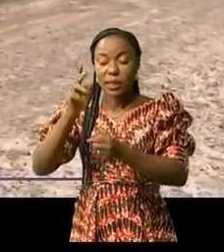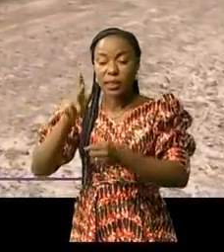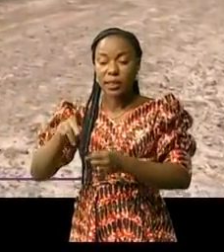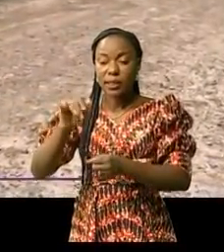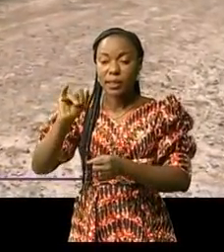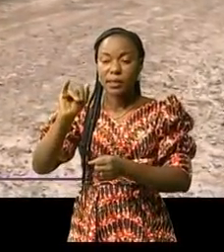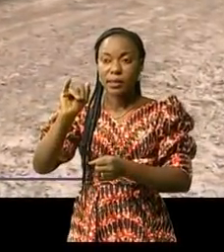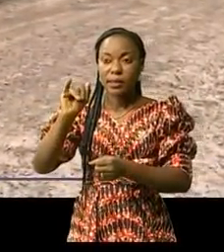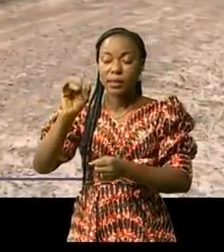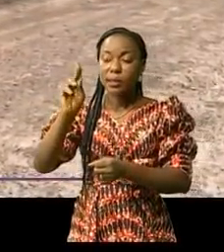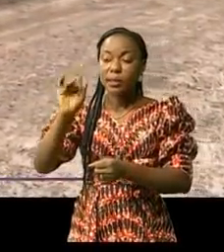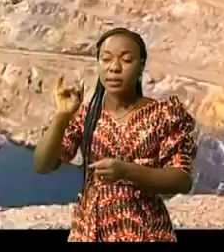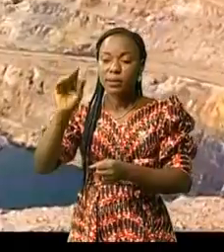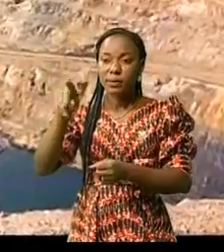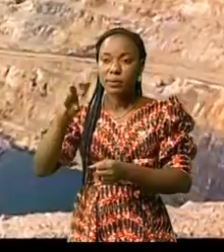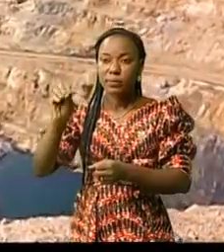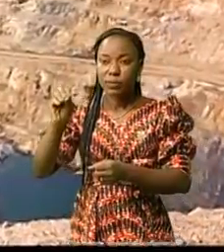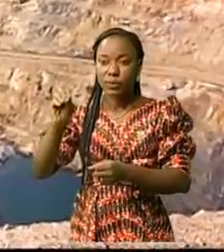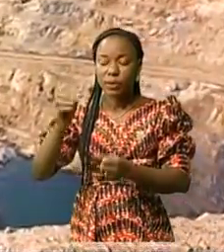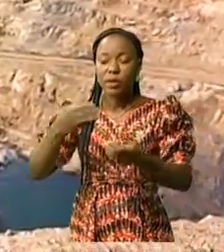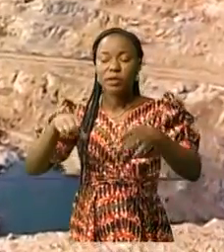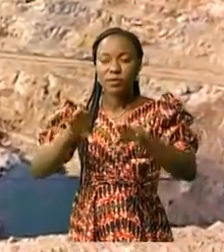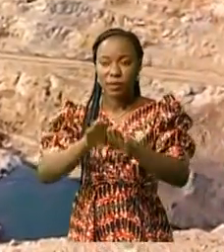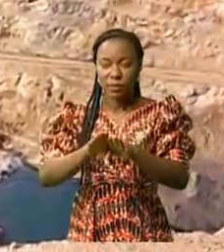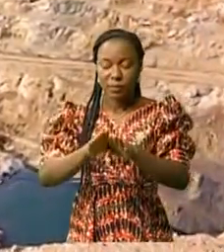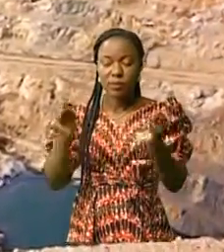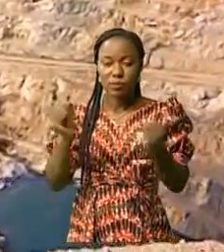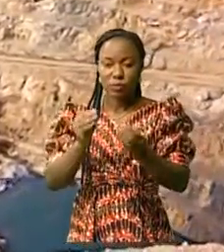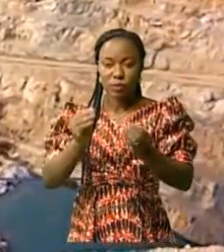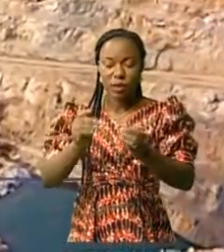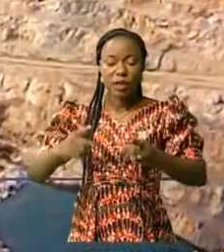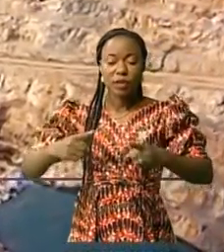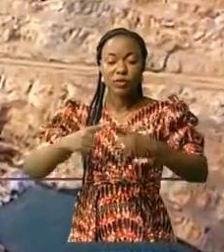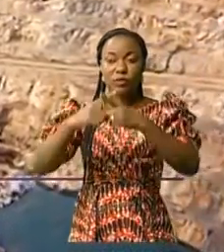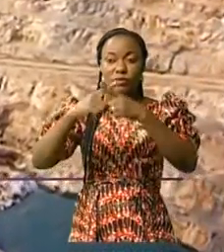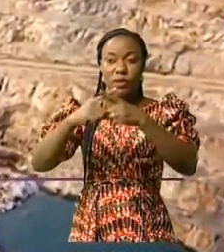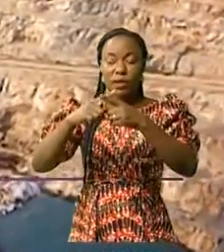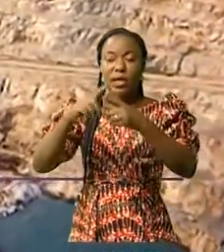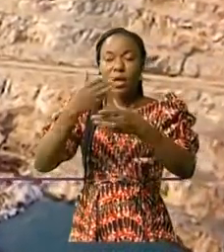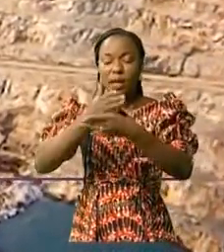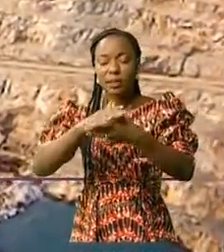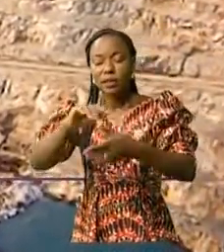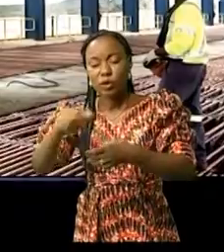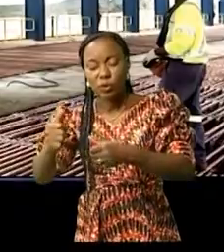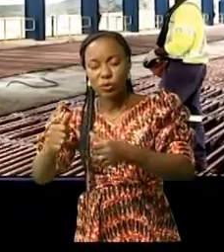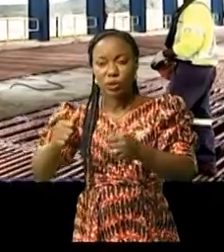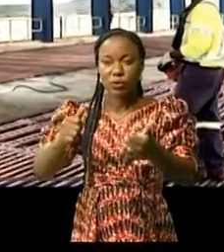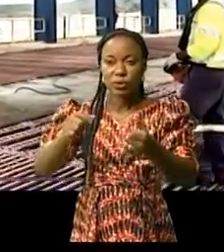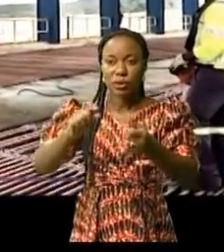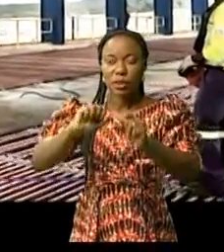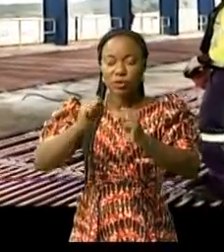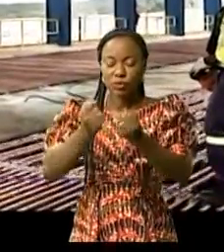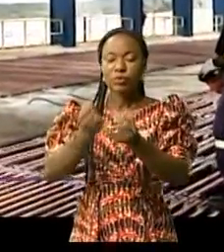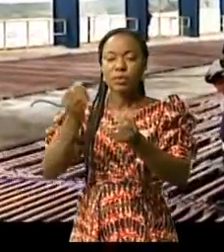est aujourd'hui liquidée et fermé illégalement à la suite d'un conflit l'opposant à une autre entreprise minière au katanga